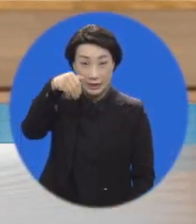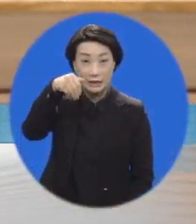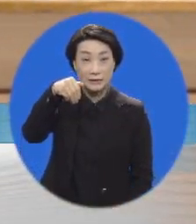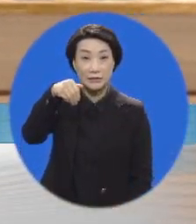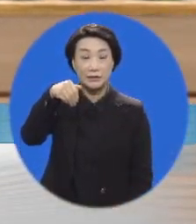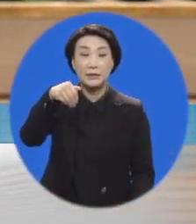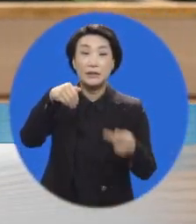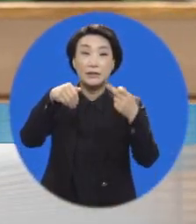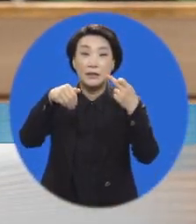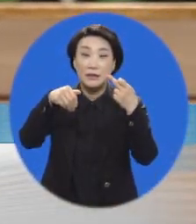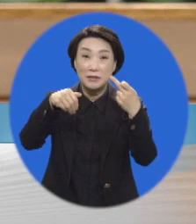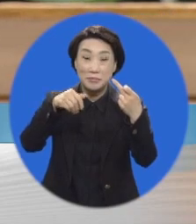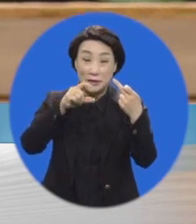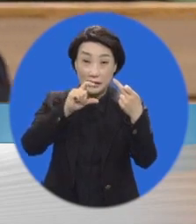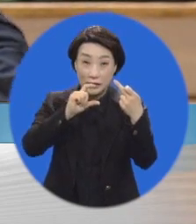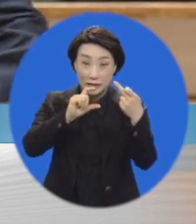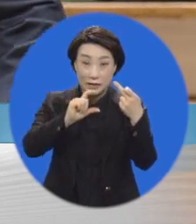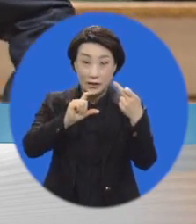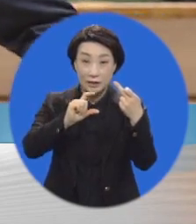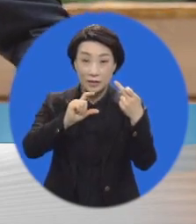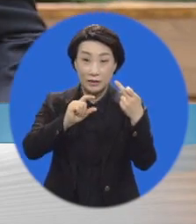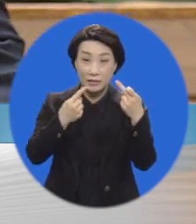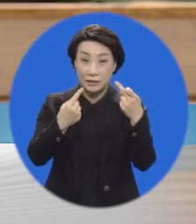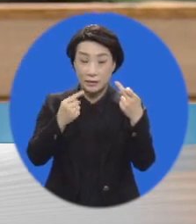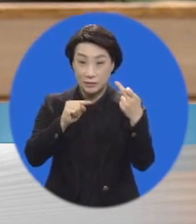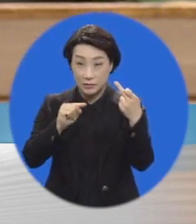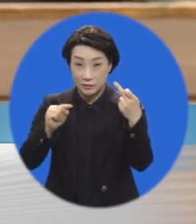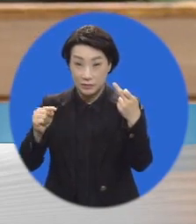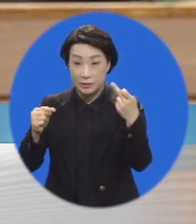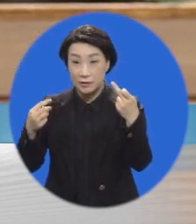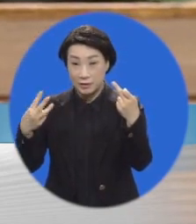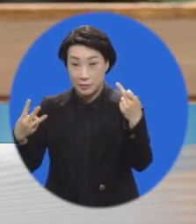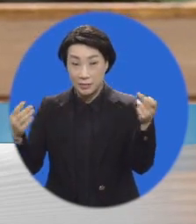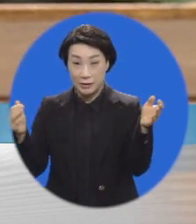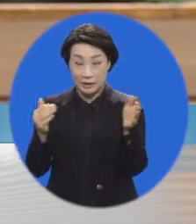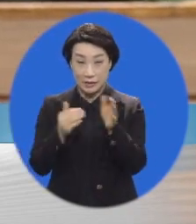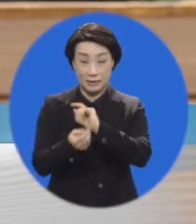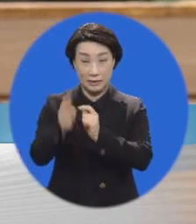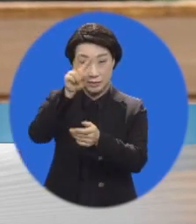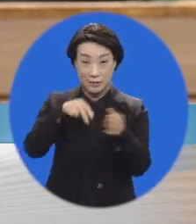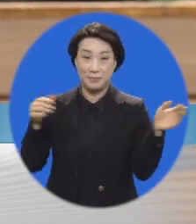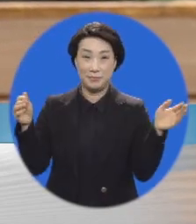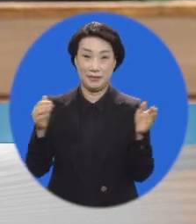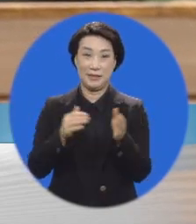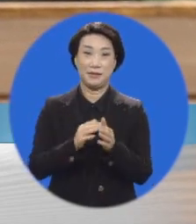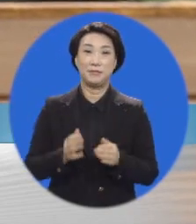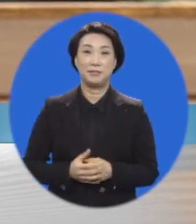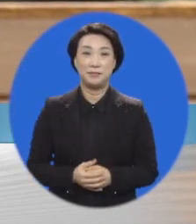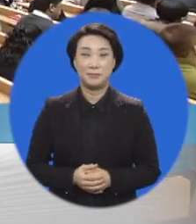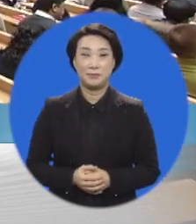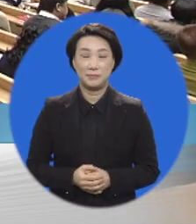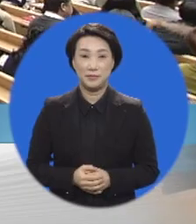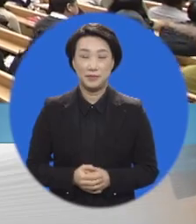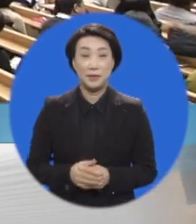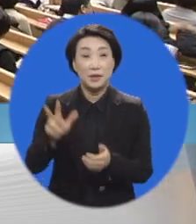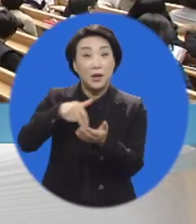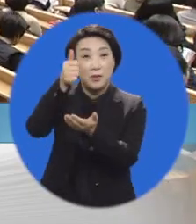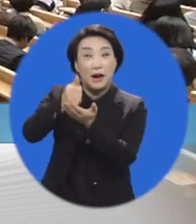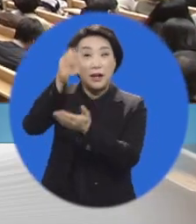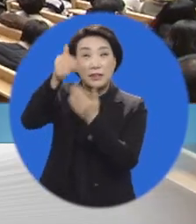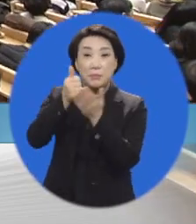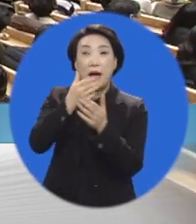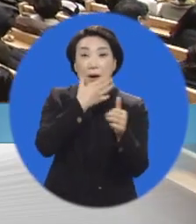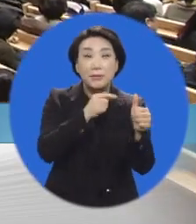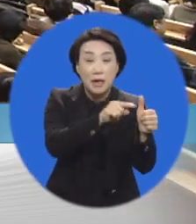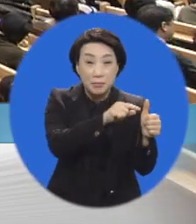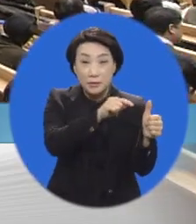창세기 12장 1절에서 3절까지를 대독합니다. 여호와께서